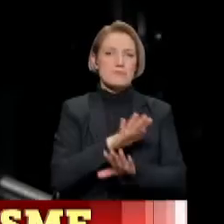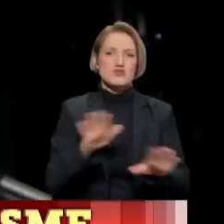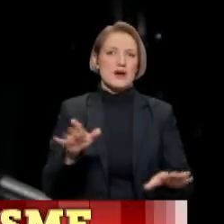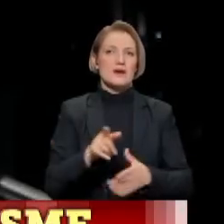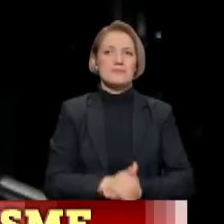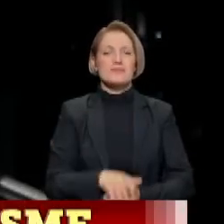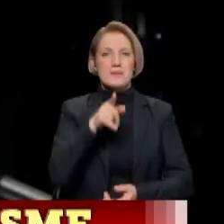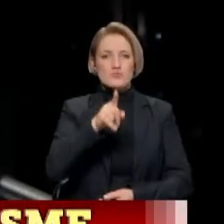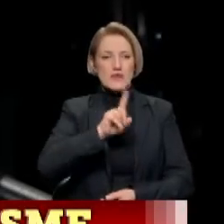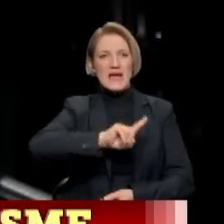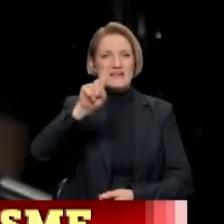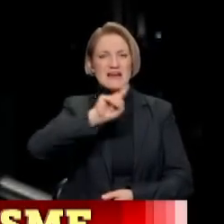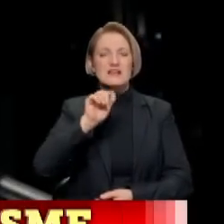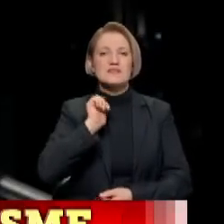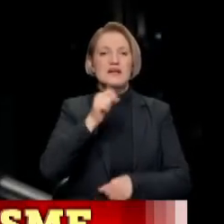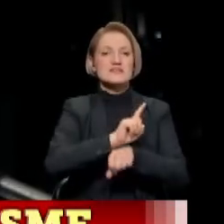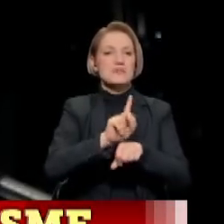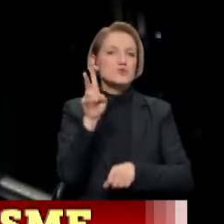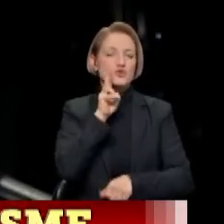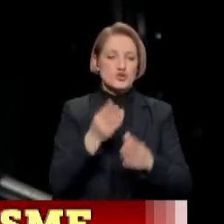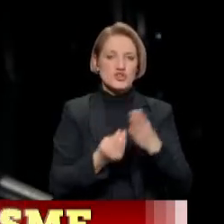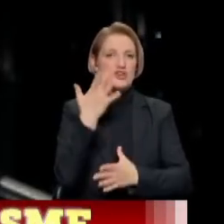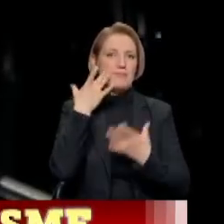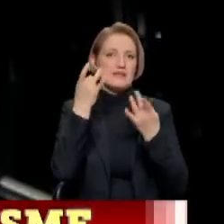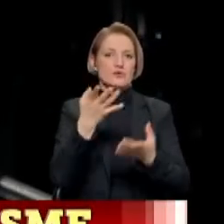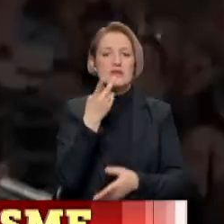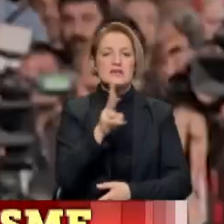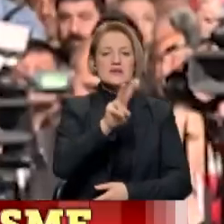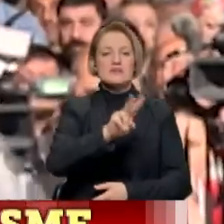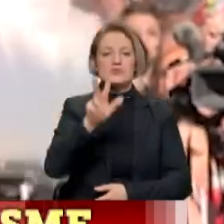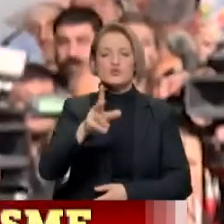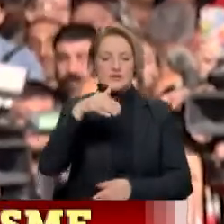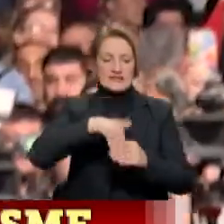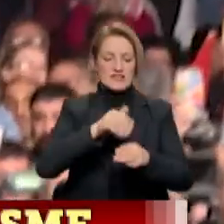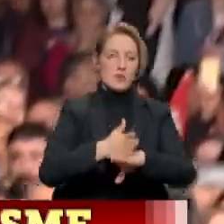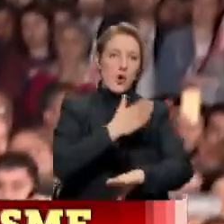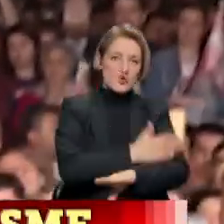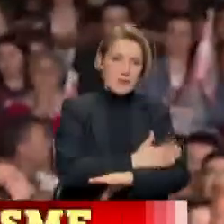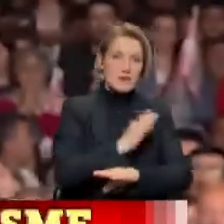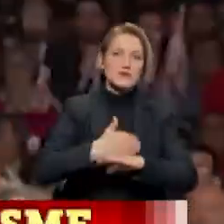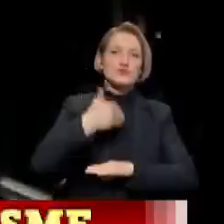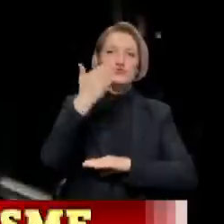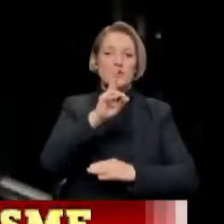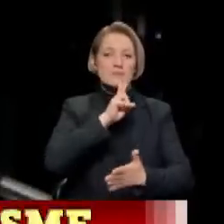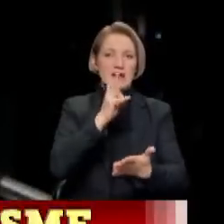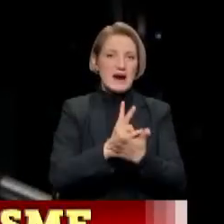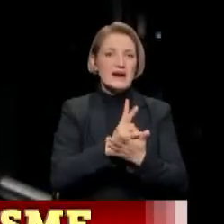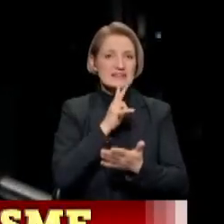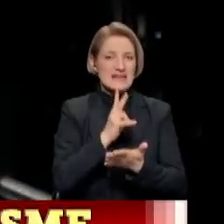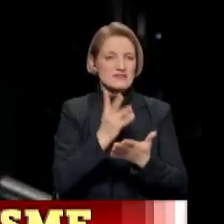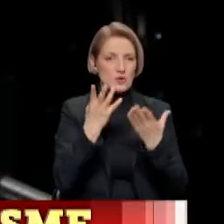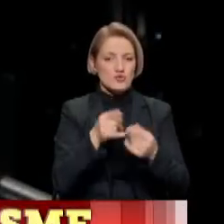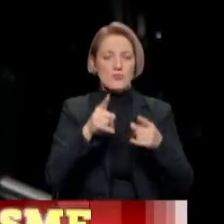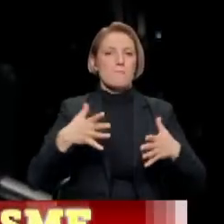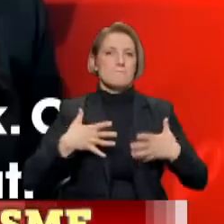olamayacak. Bunda da itirazların ne zaman sonuçlanacağı belli olacak. 2023 seçiminden önce mi sonra mı karar kesinleşecek? İşte